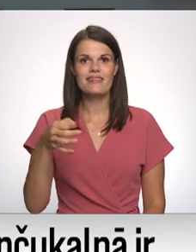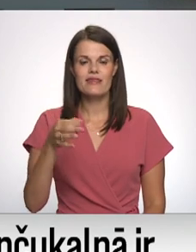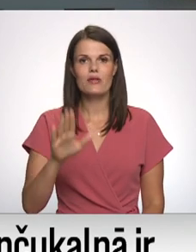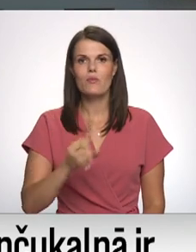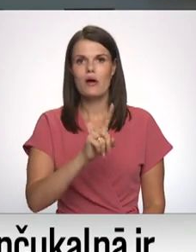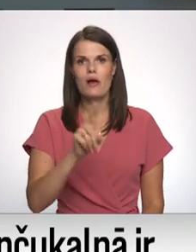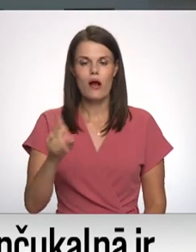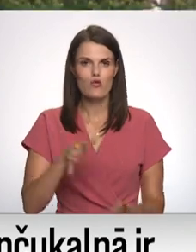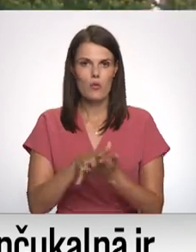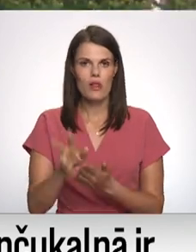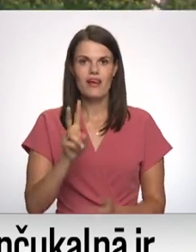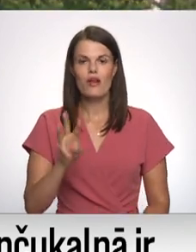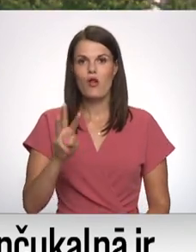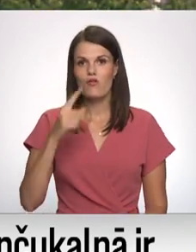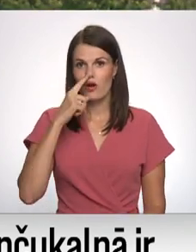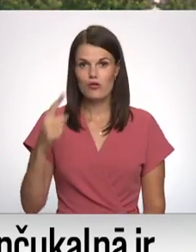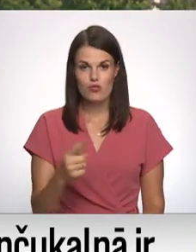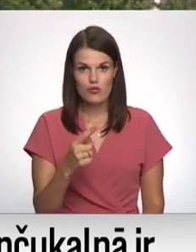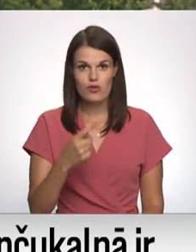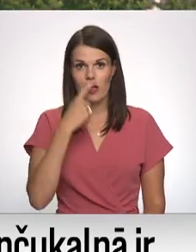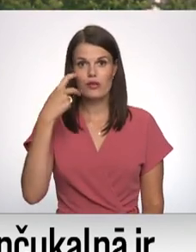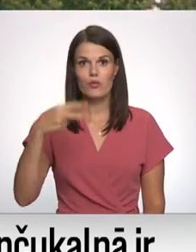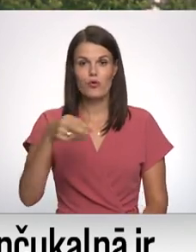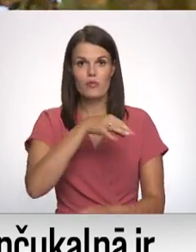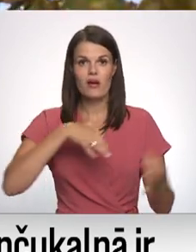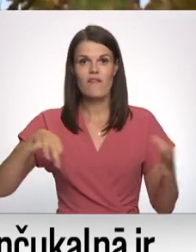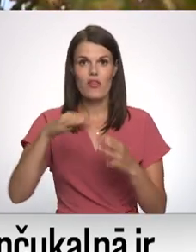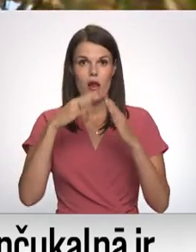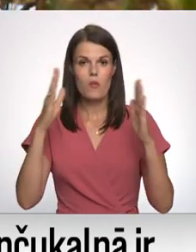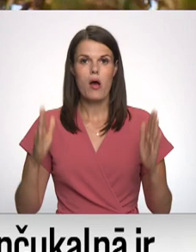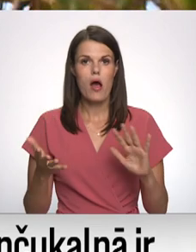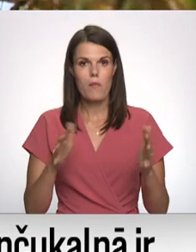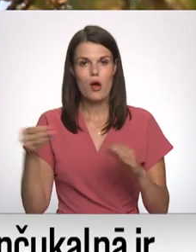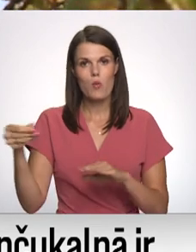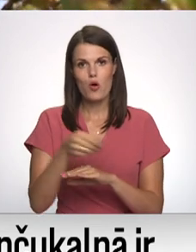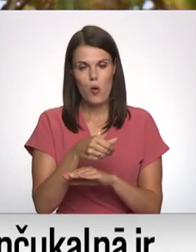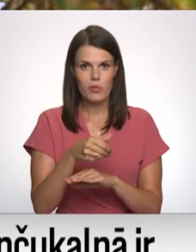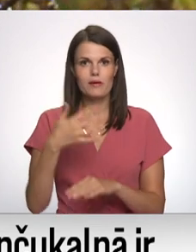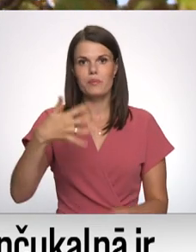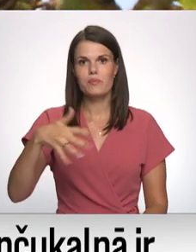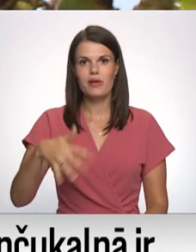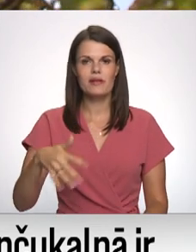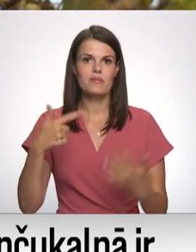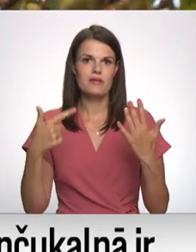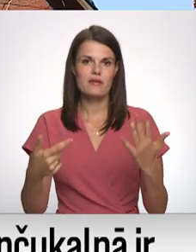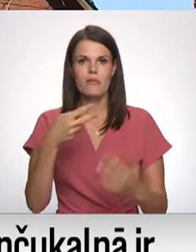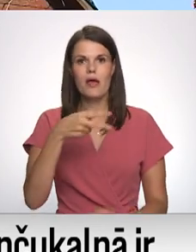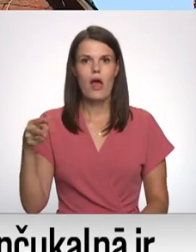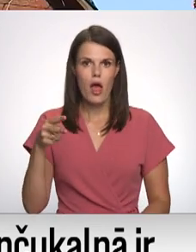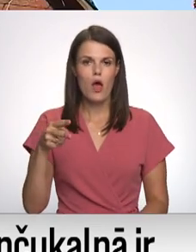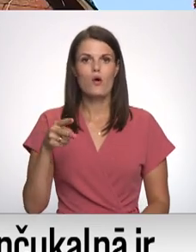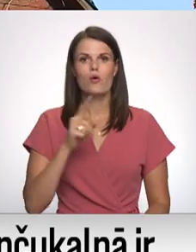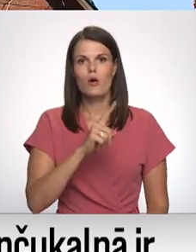patērēto kilovatu stundu. 120 kvadrātmetru lielai mājai kompensācija varētu būt apmēram 57 eiro pie